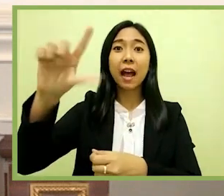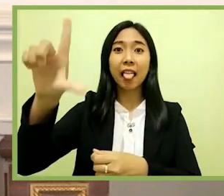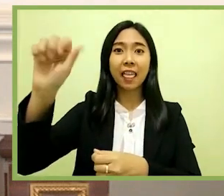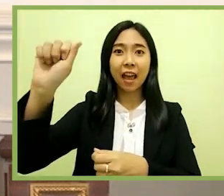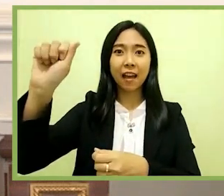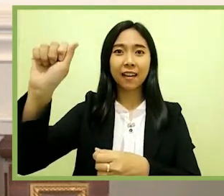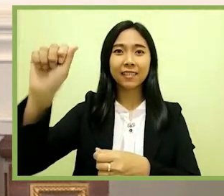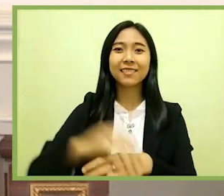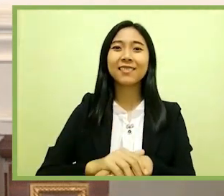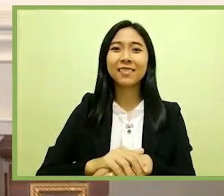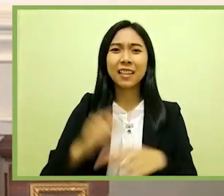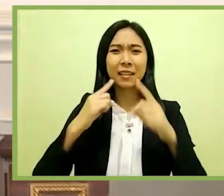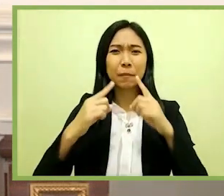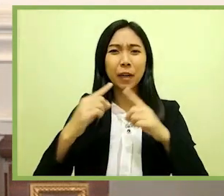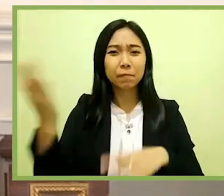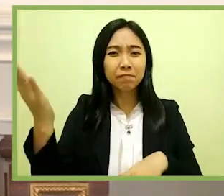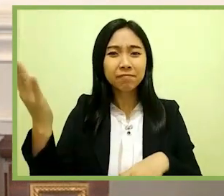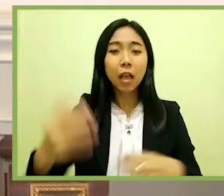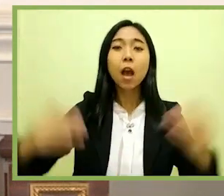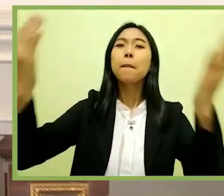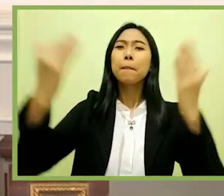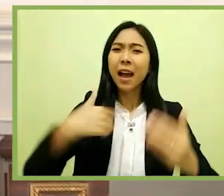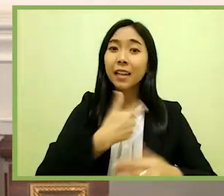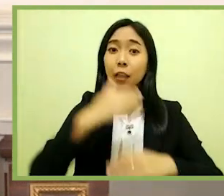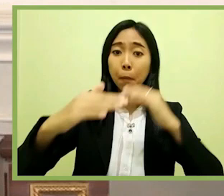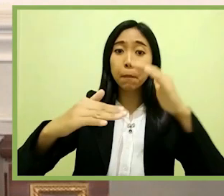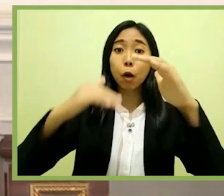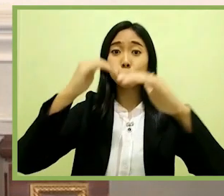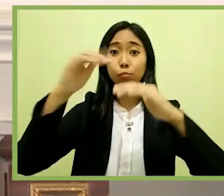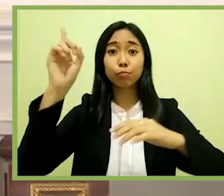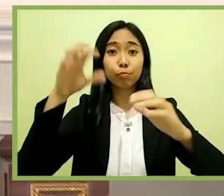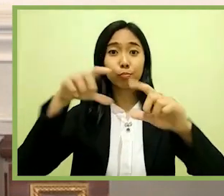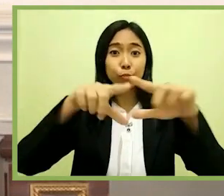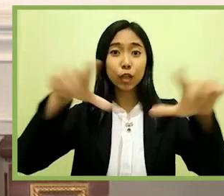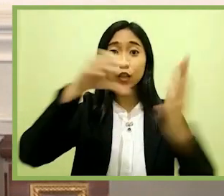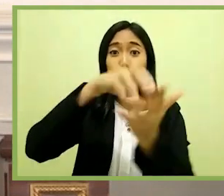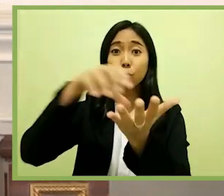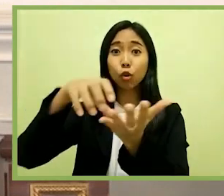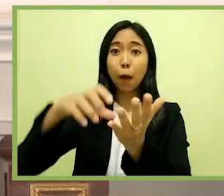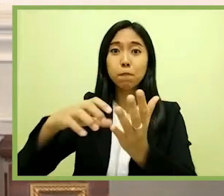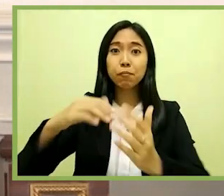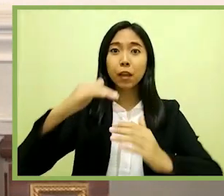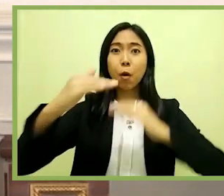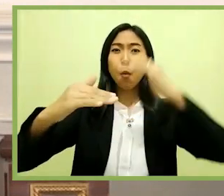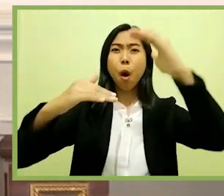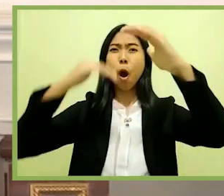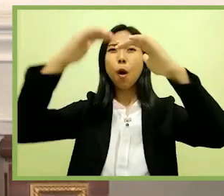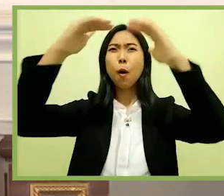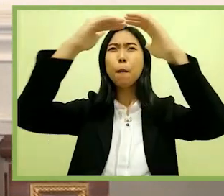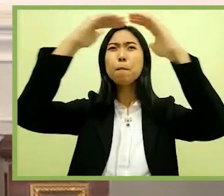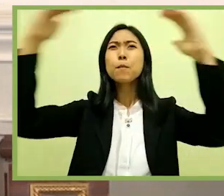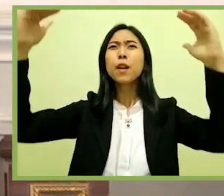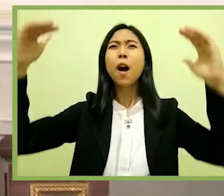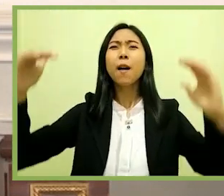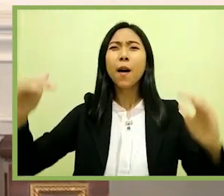kata mereka, marilah kita dirikan bagi kita sebuah kota dengan sebuah menara yang puncaknya sampai ke langit, dan marilah kita